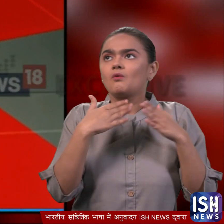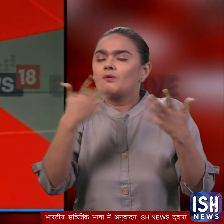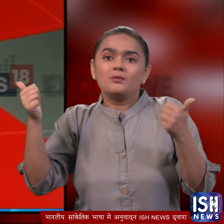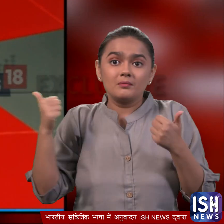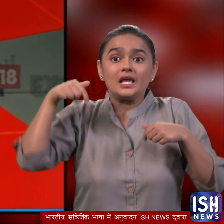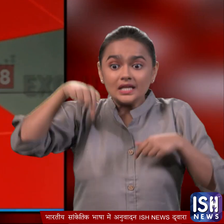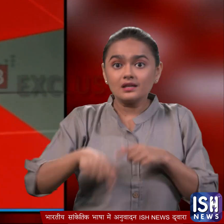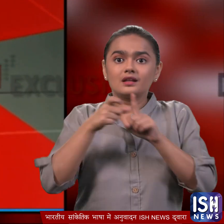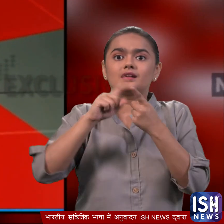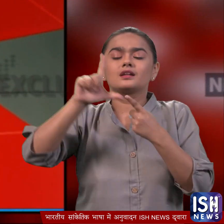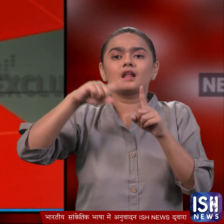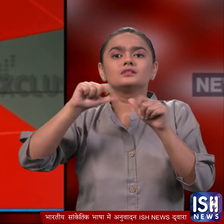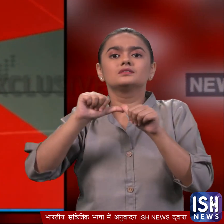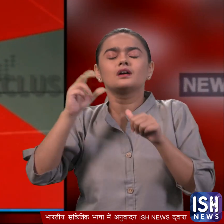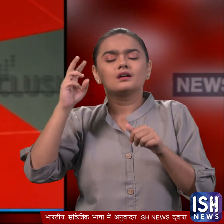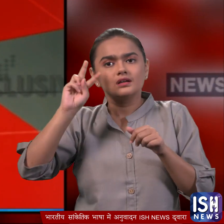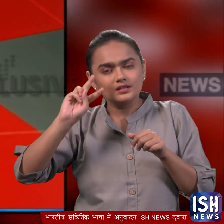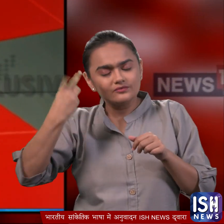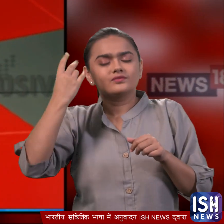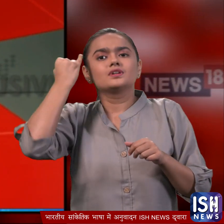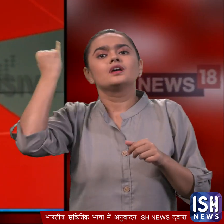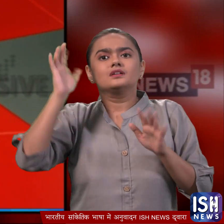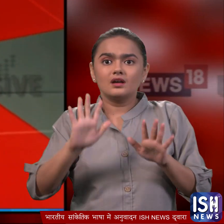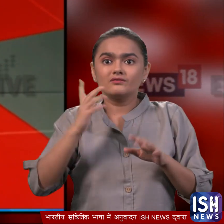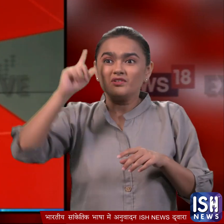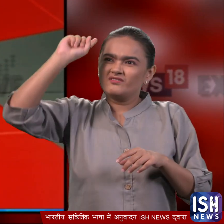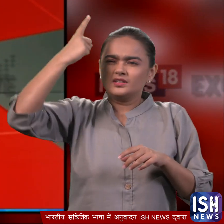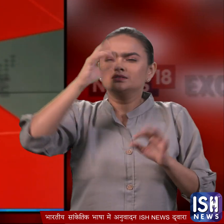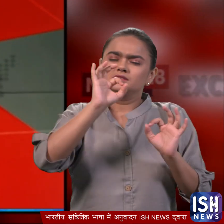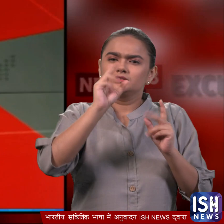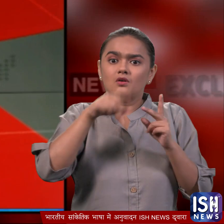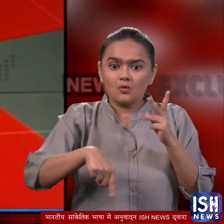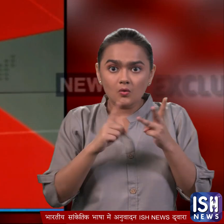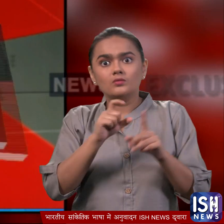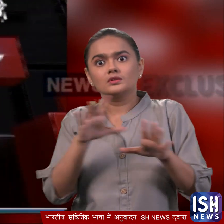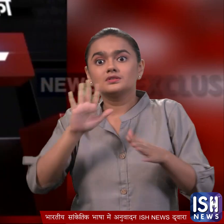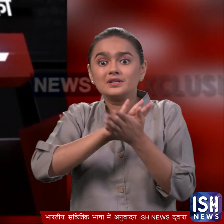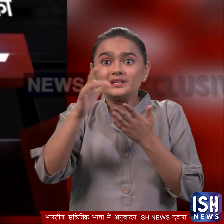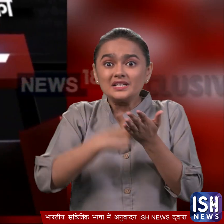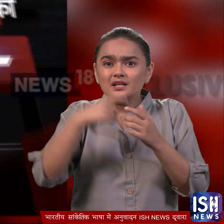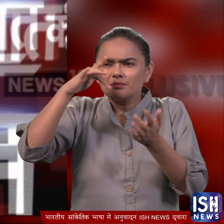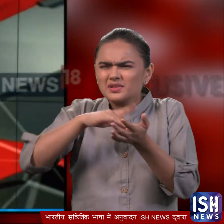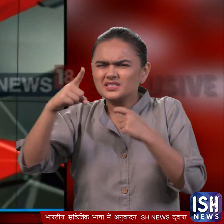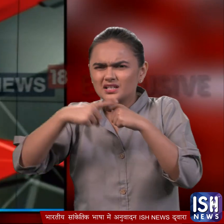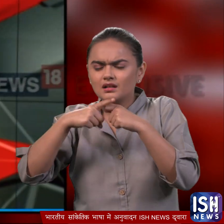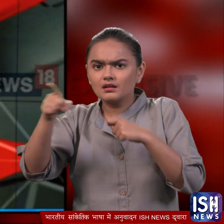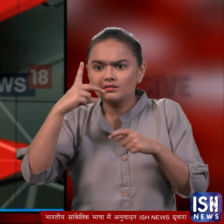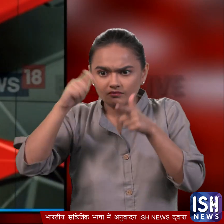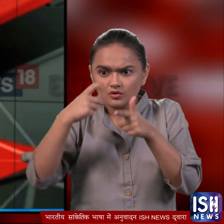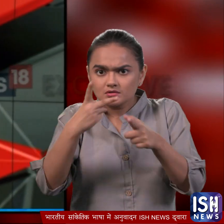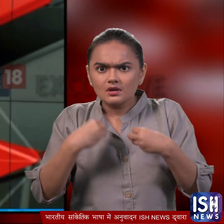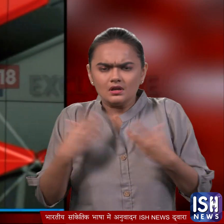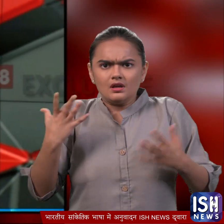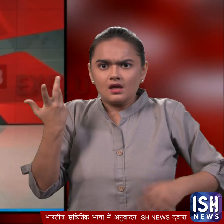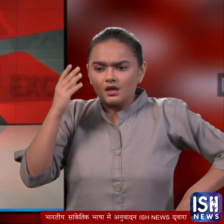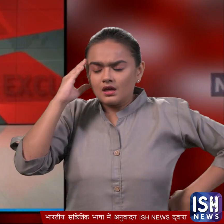इस बार कोरोना के डेल्टा वेरिएंट की बारी है, जिसकी वजह से कोरोना की दूसरी लहर पहले से ज्यादा घातक हो गई थी। हरियाणा के करनाल से हैरान